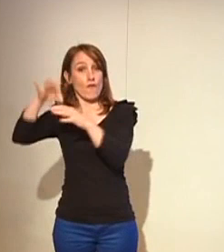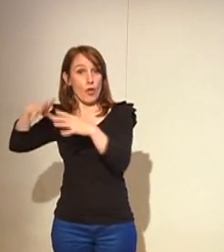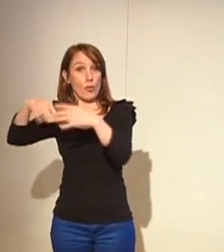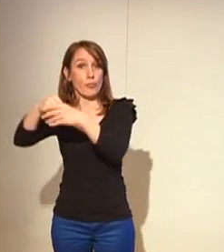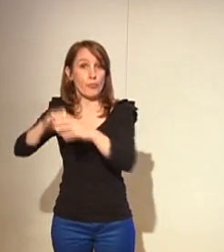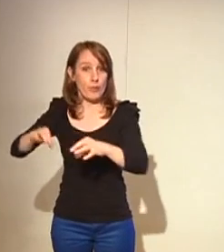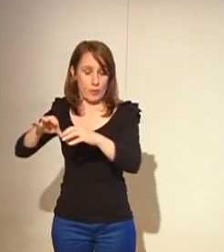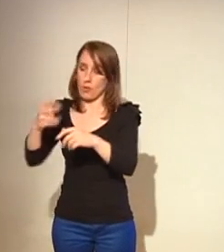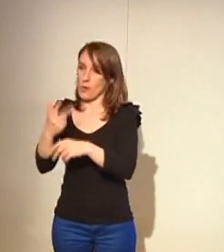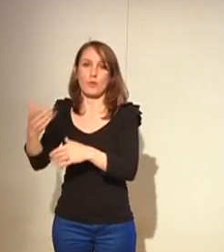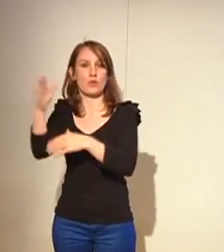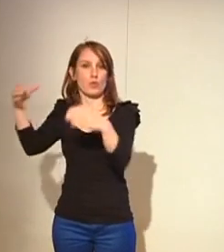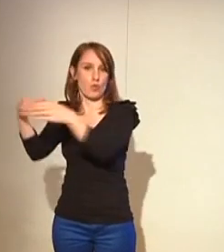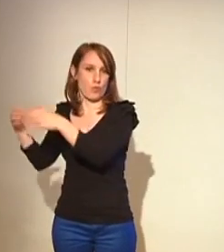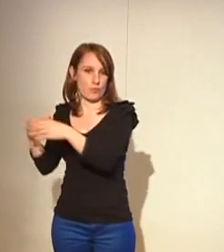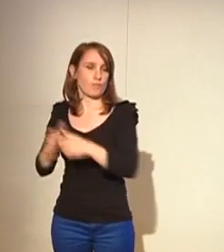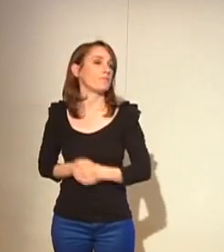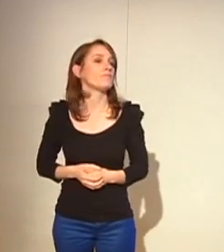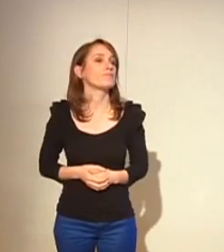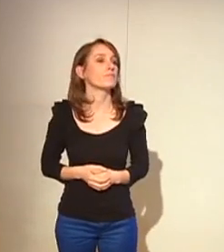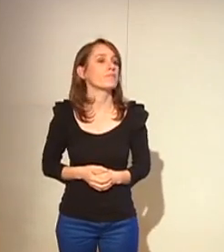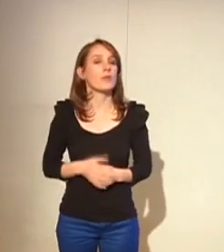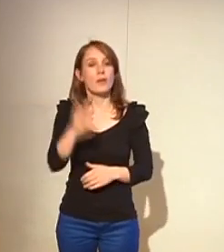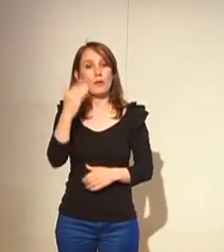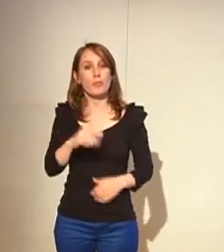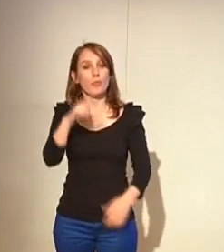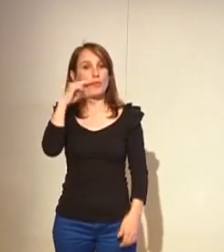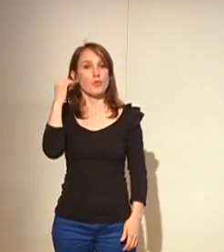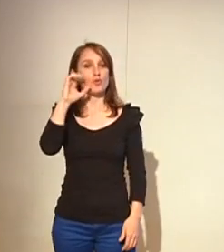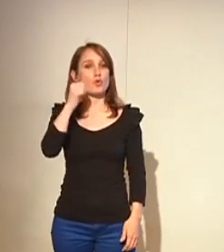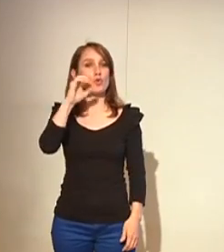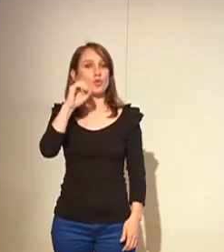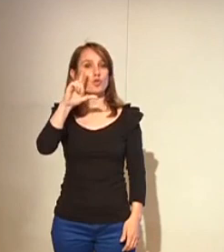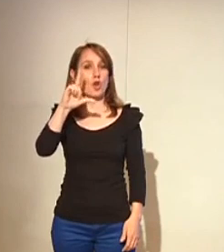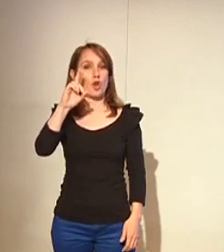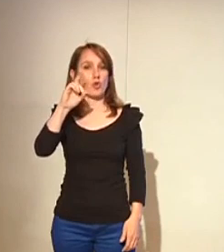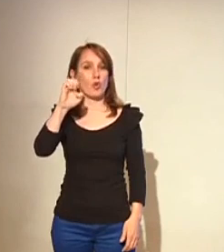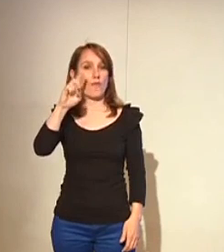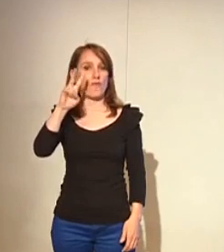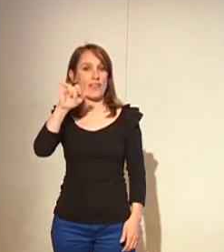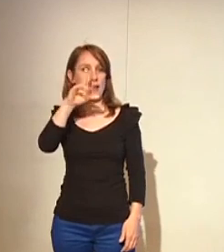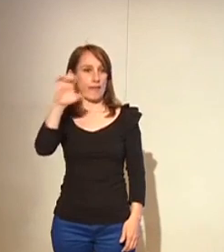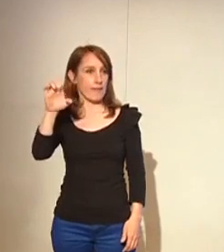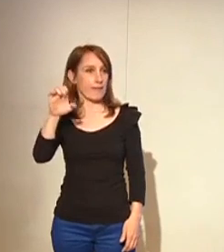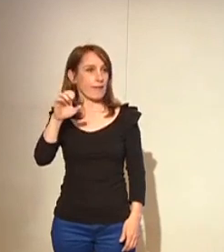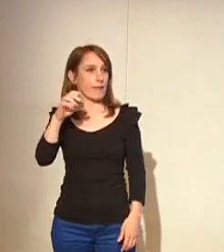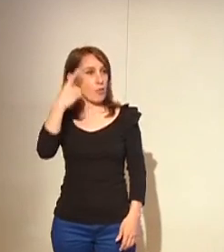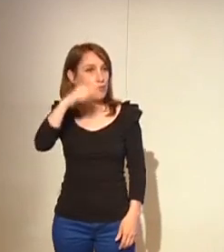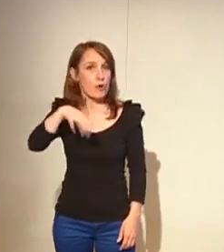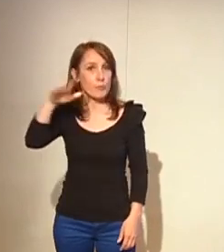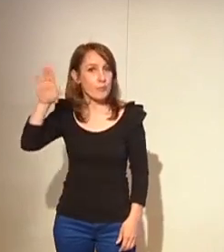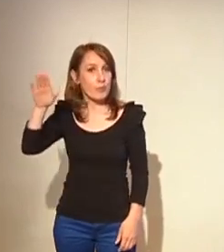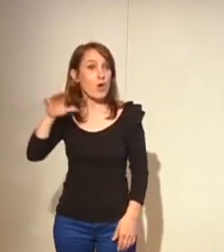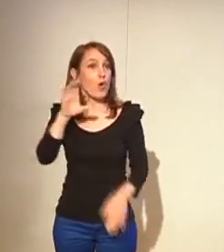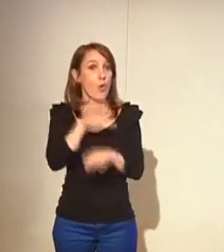autres groupes monsieur soldeville qui est pour